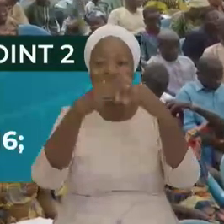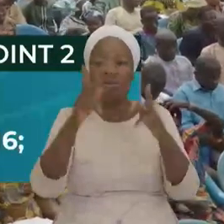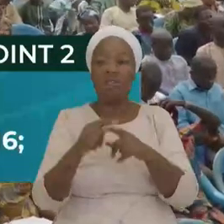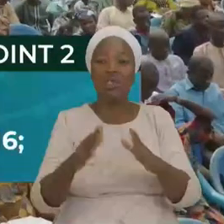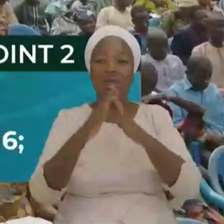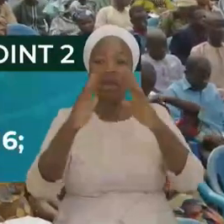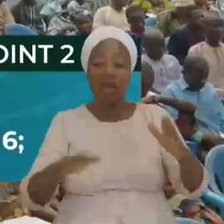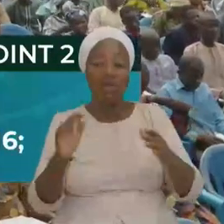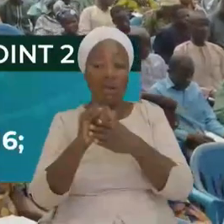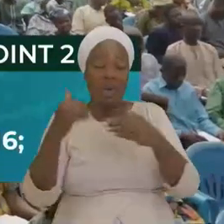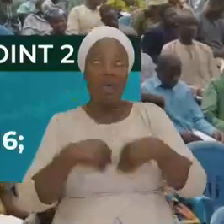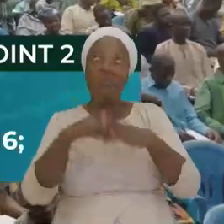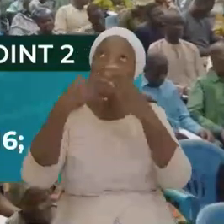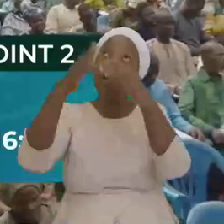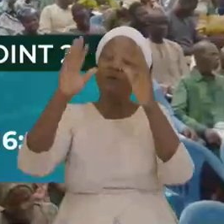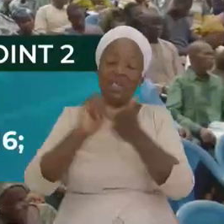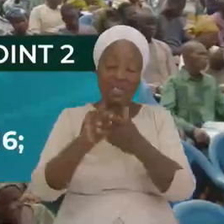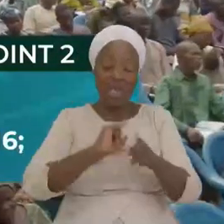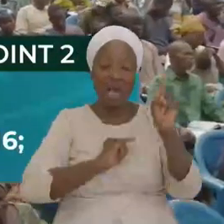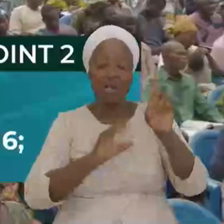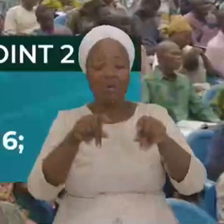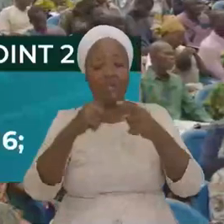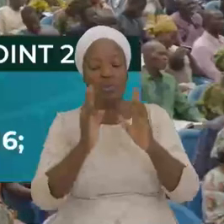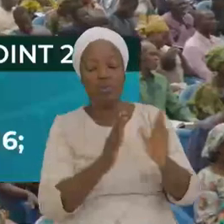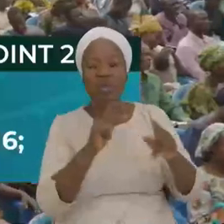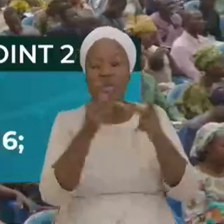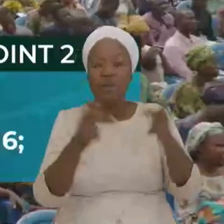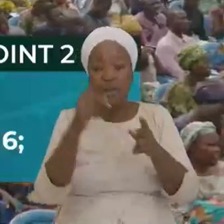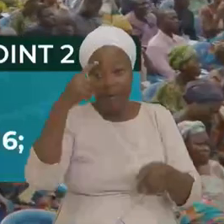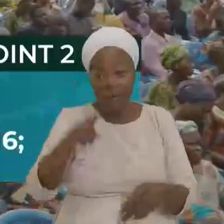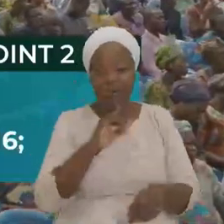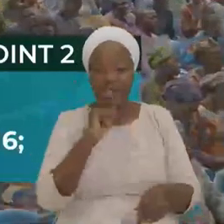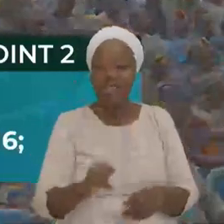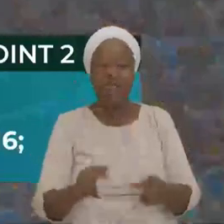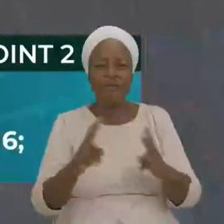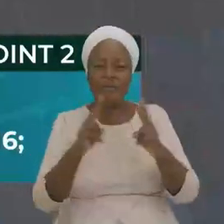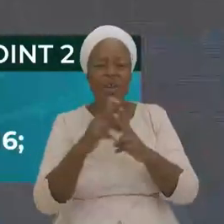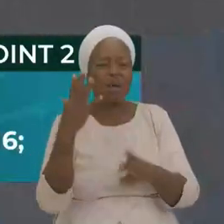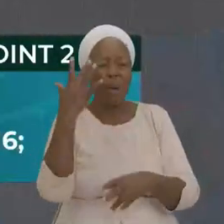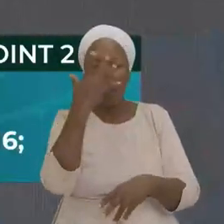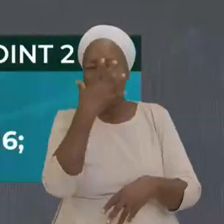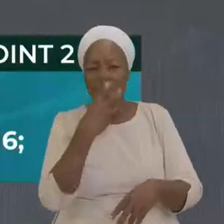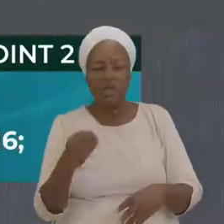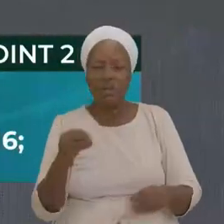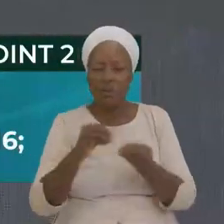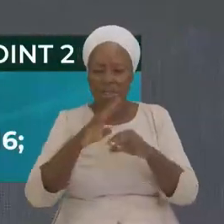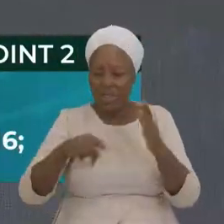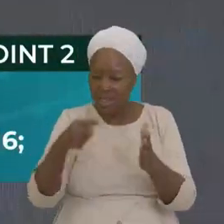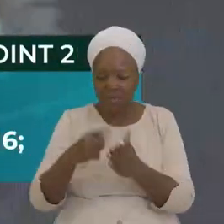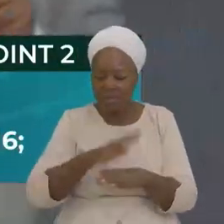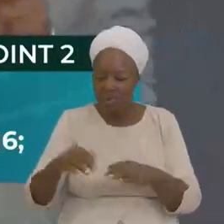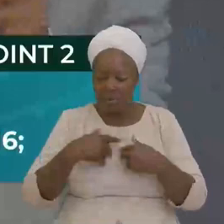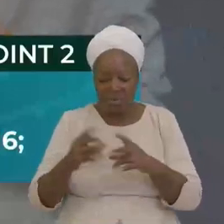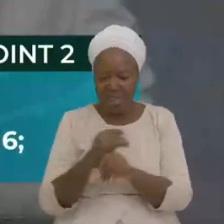physiques l'enlèvement pour les amener au ciel. Les demeures qui sont au ciel, je vais vous préparer une place. C'est plus